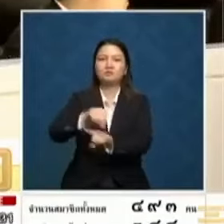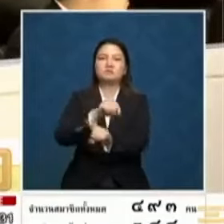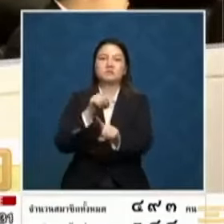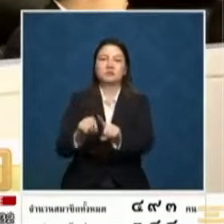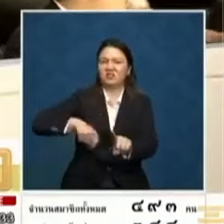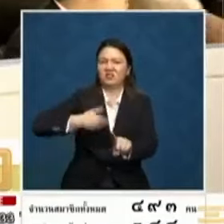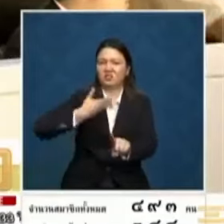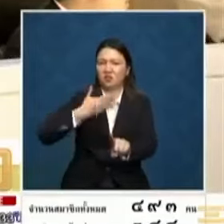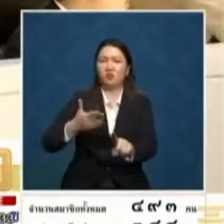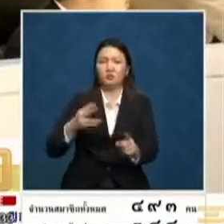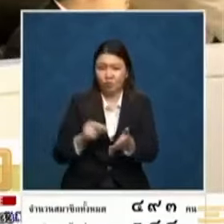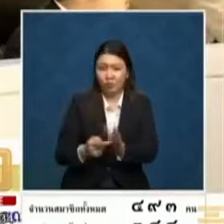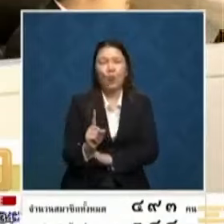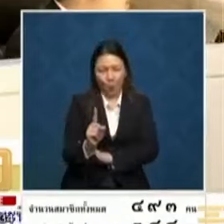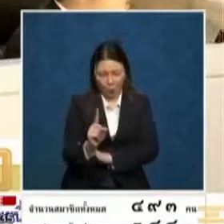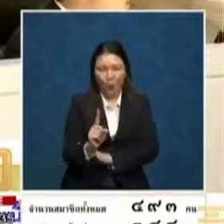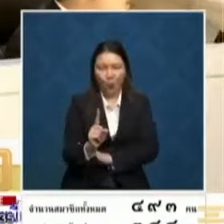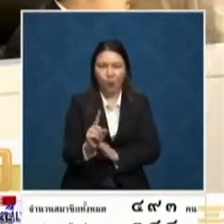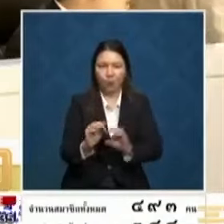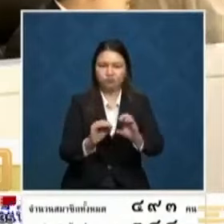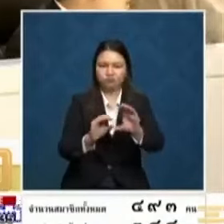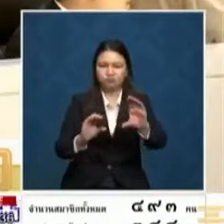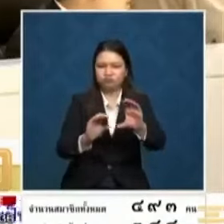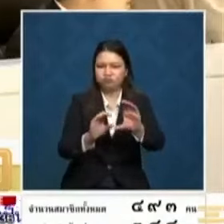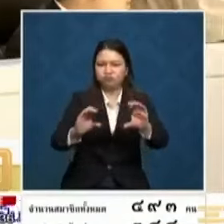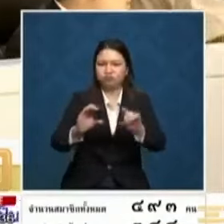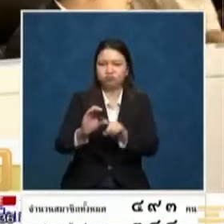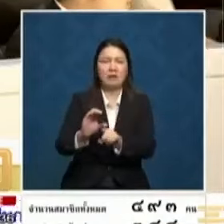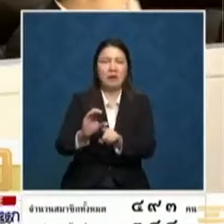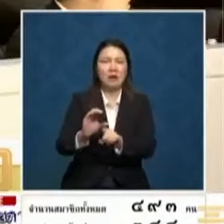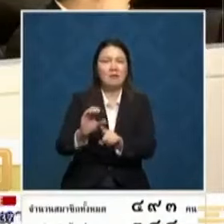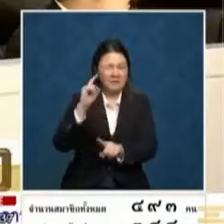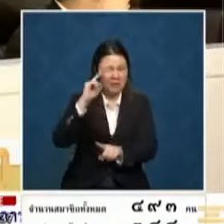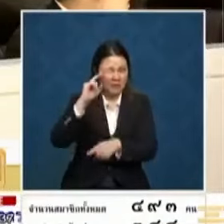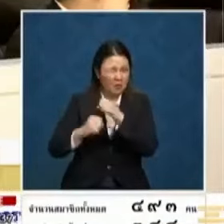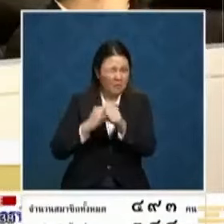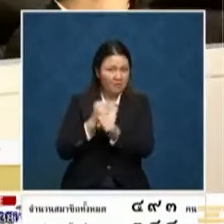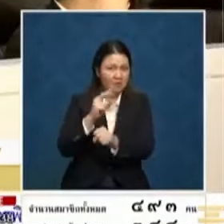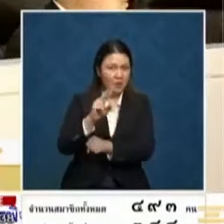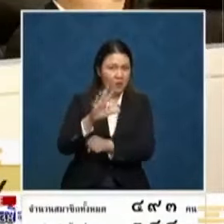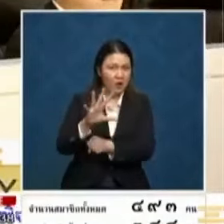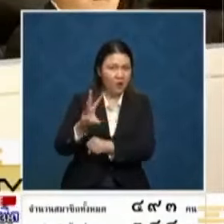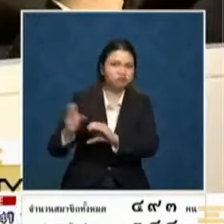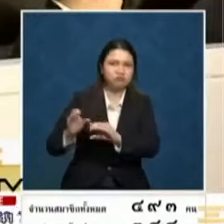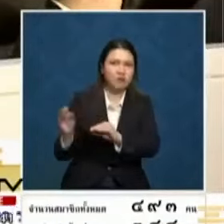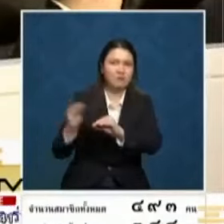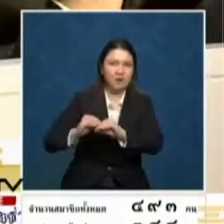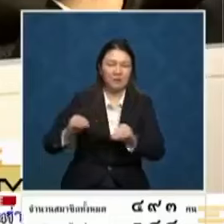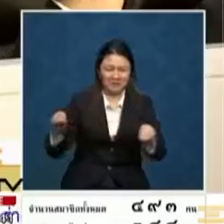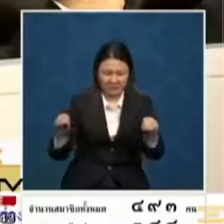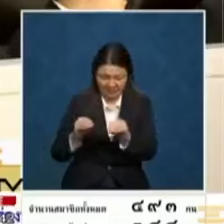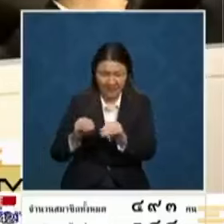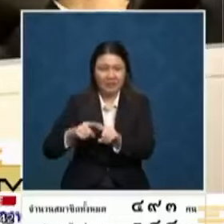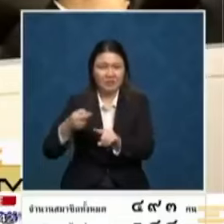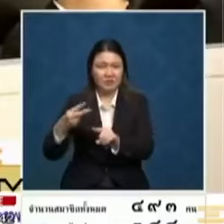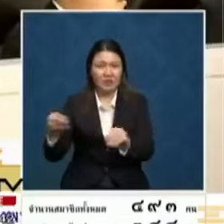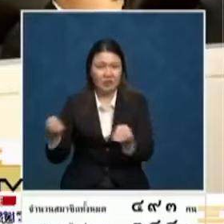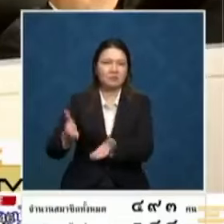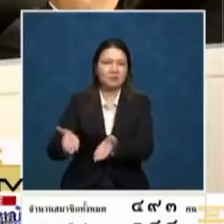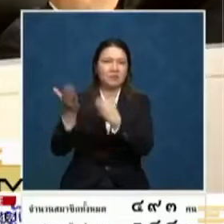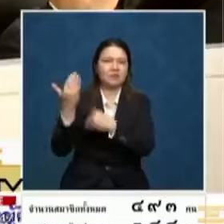ไห ม ที่จะกู้มาแล้วเอามาใช้จ่ายเนี่ยสมเหตุสมผลหรือไม่ในงบประมาณอันนี้เนี่ยที่เอาไปใช้เ